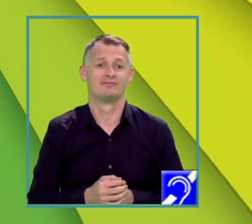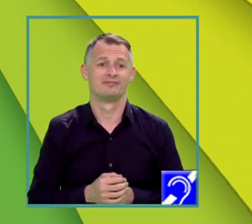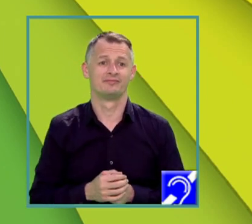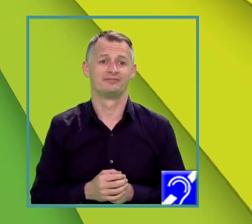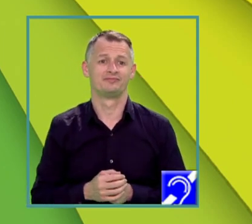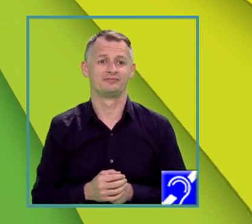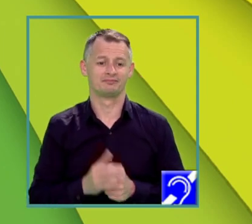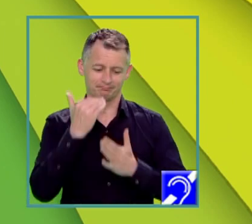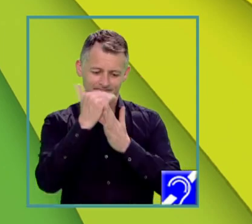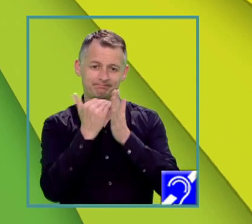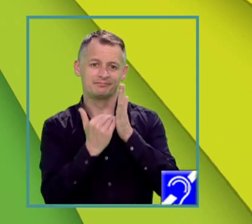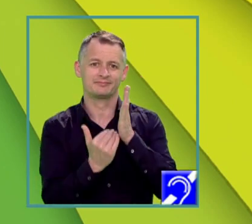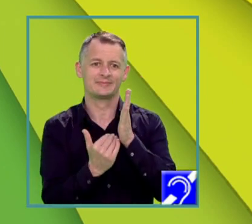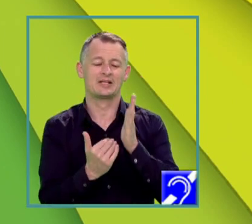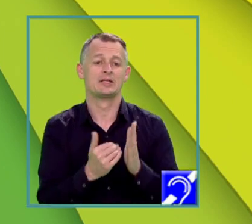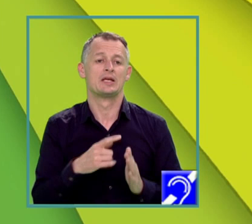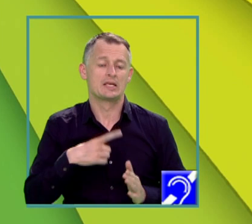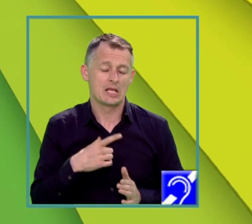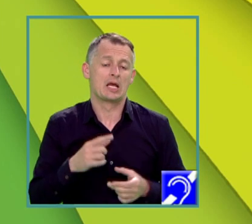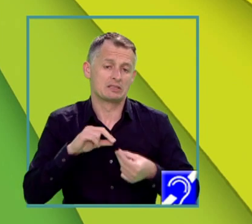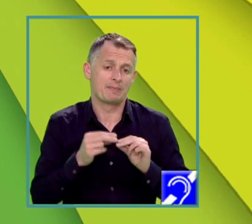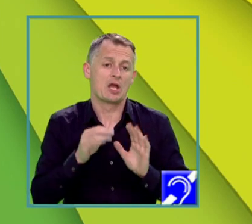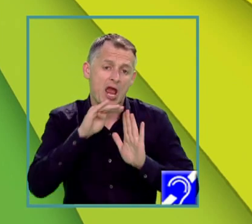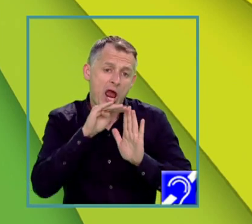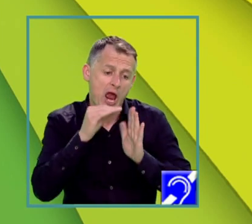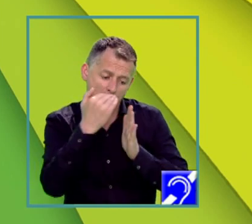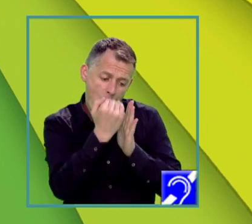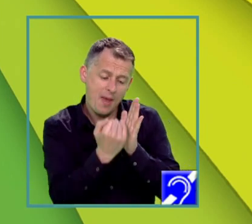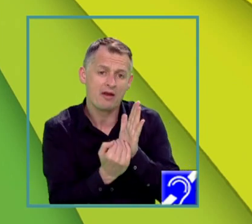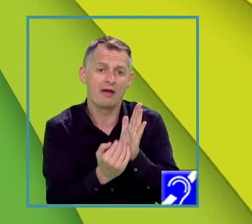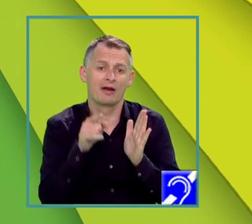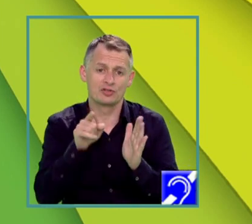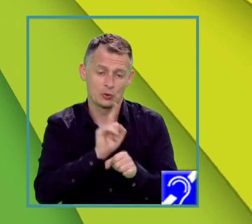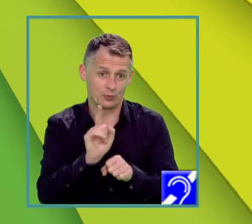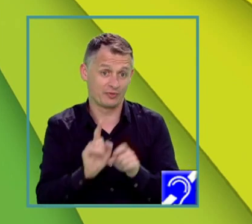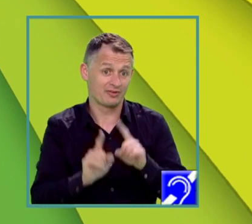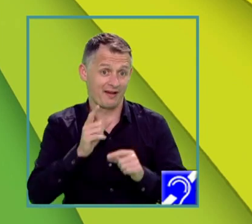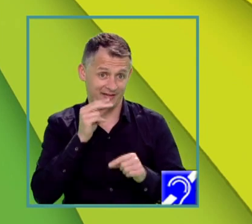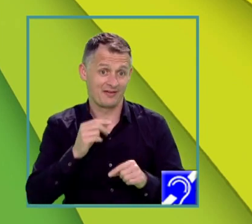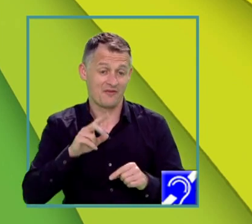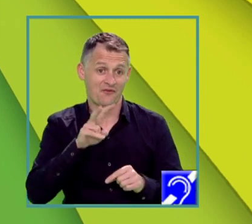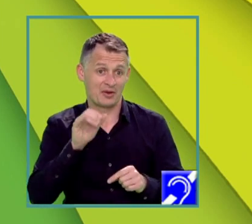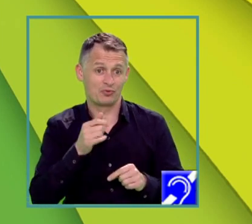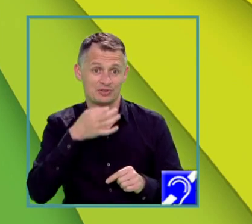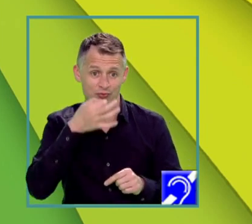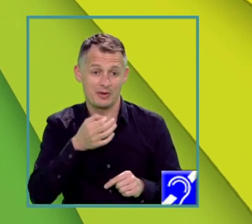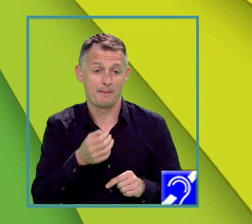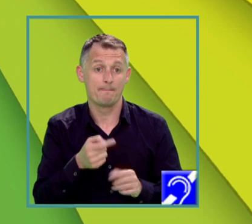este pur și simplu o enumerare a acelei cerințe a subiectului dacă verbul este prezentați